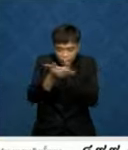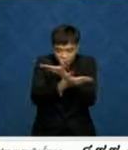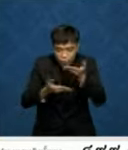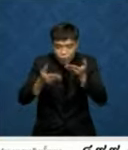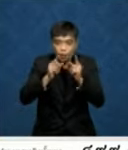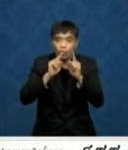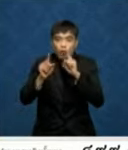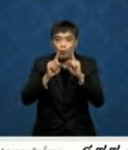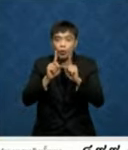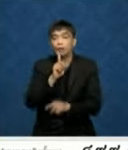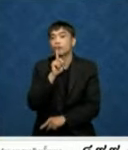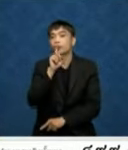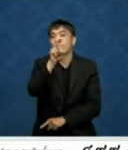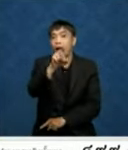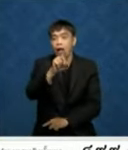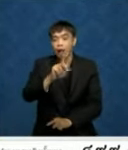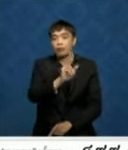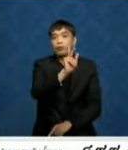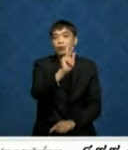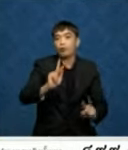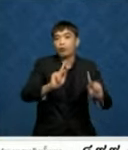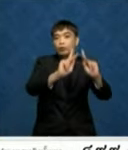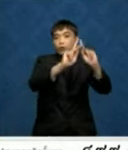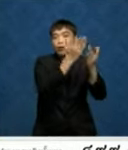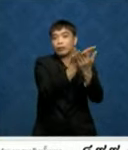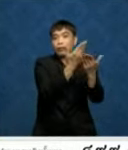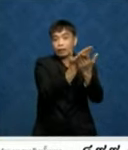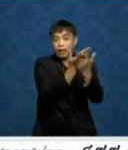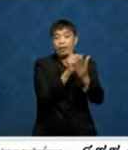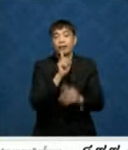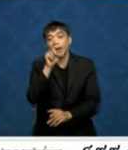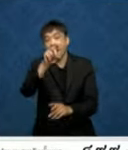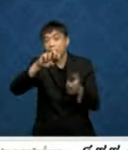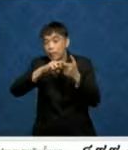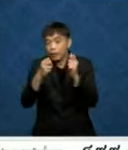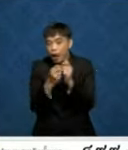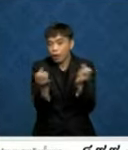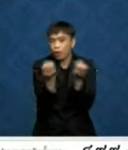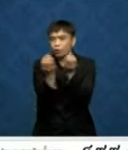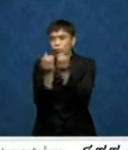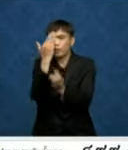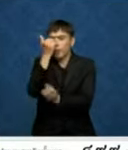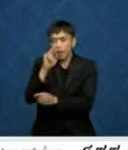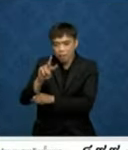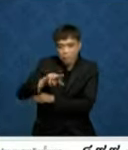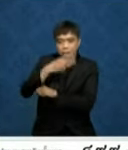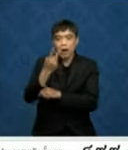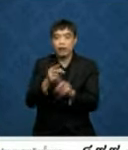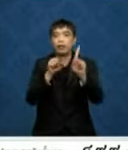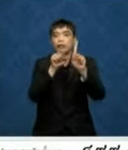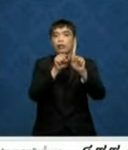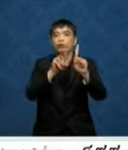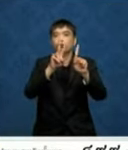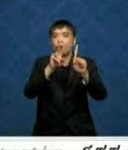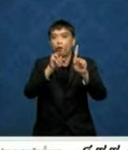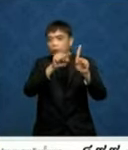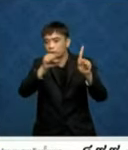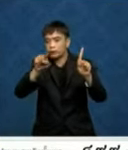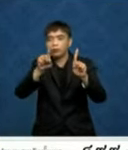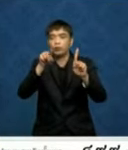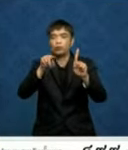ครับถึงผู้แทนกระทรวงการคลังถึงสาเหตุที่ประเมินผลกระทบของดิจิทัลวอลเล็ตกลับไปอยู่ที่ 1.2 ถึง 1.8% ท่านชี้แจงมาเป็นเอกส